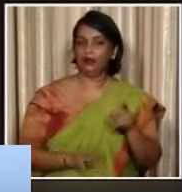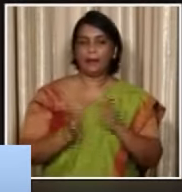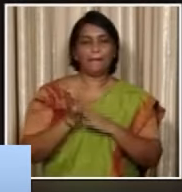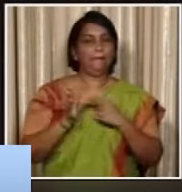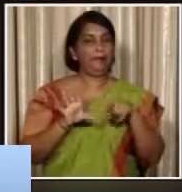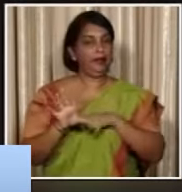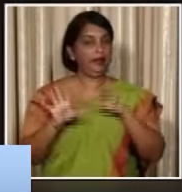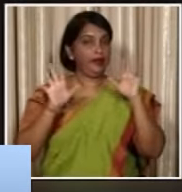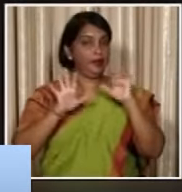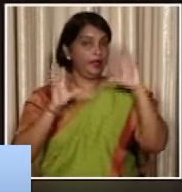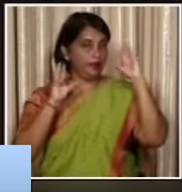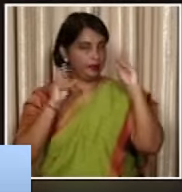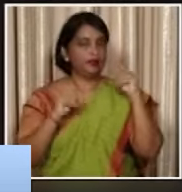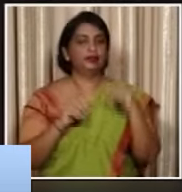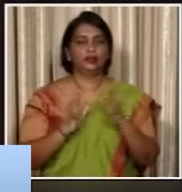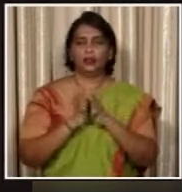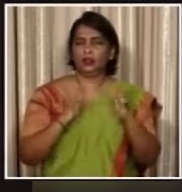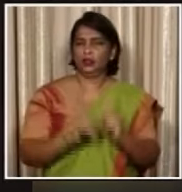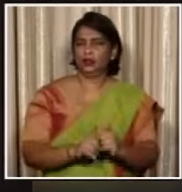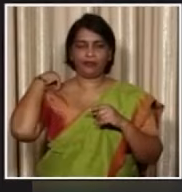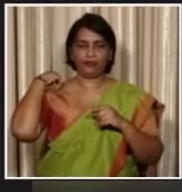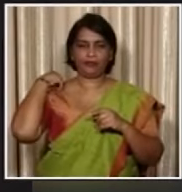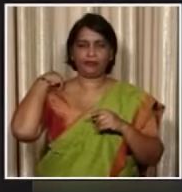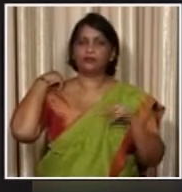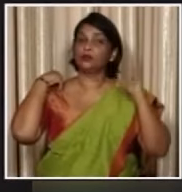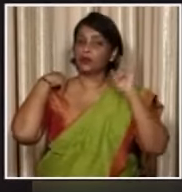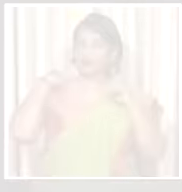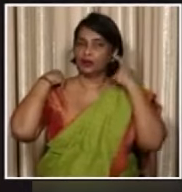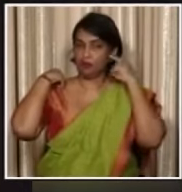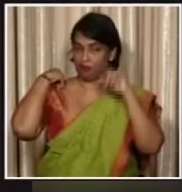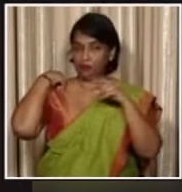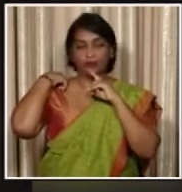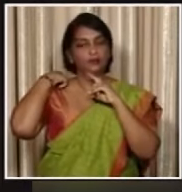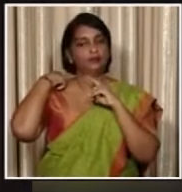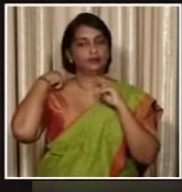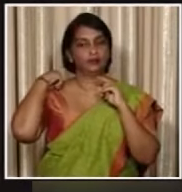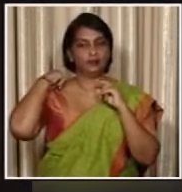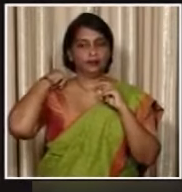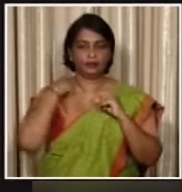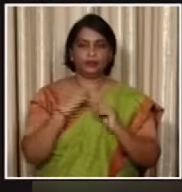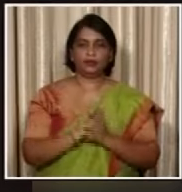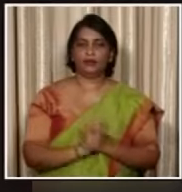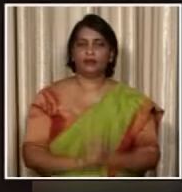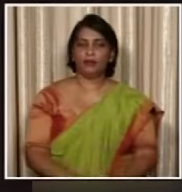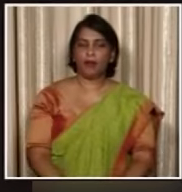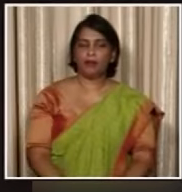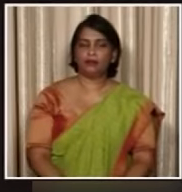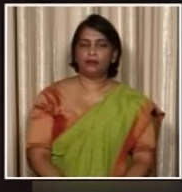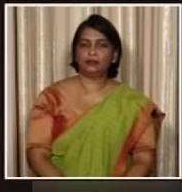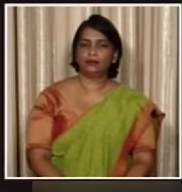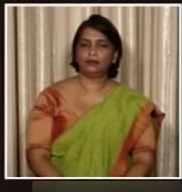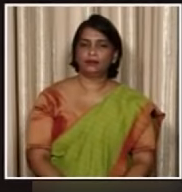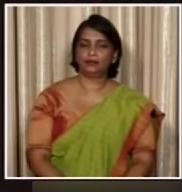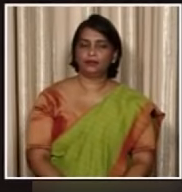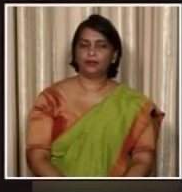නවෙන්ද රාත්‍රී වෙන විට අස්ති බිහිසුණු තත්ත්වයක් ඇති වුණා. ඉතින් මම කියන්නේ ඒ මැයි නවෙන්ද රට අරාජක වුණාට